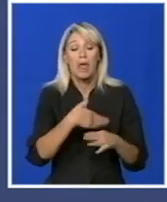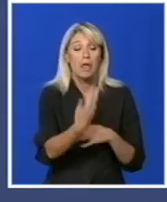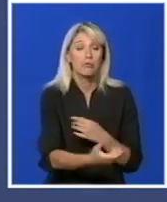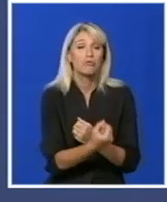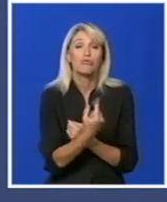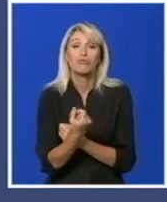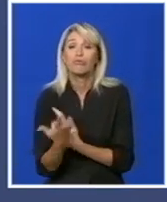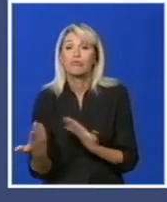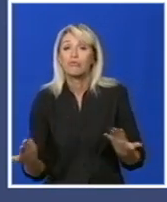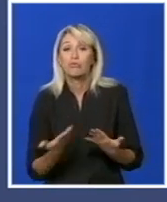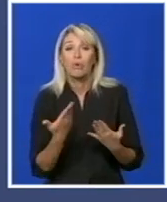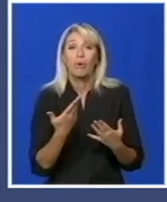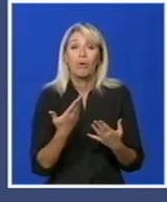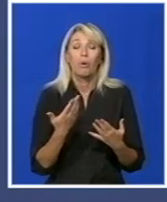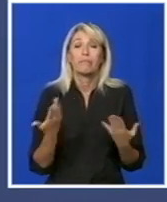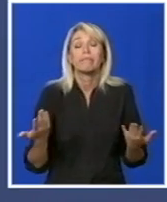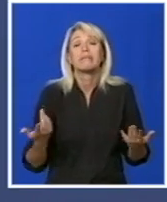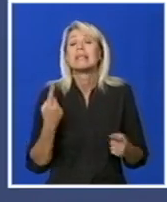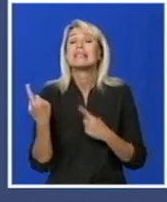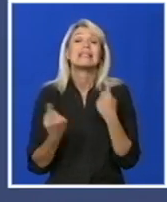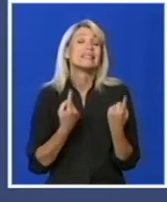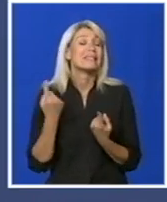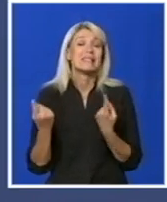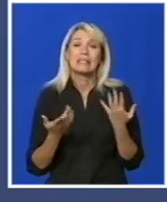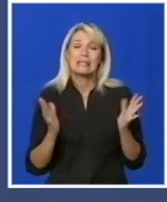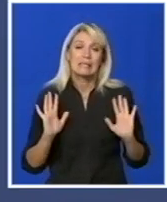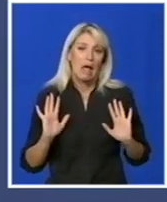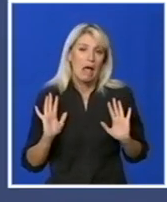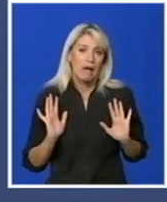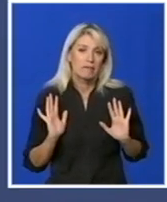određene epidemiološke mere, sve zavisnosti toga